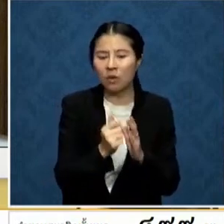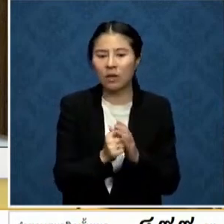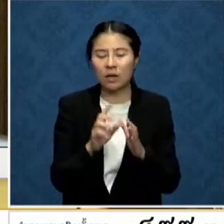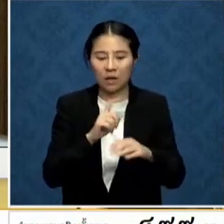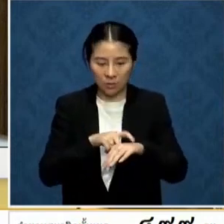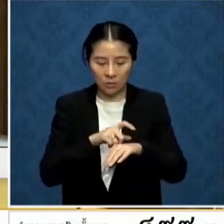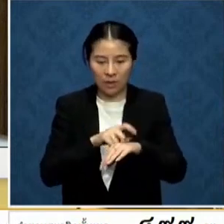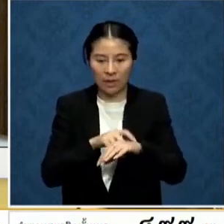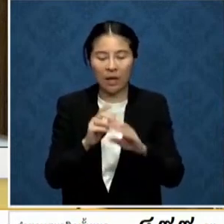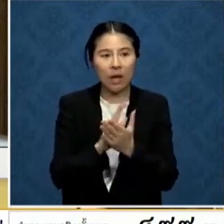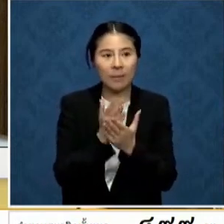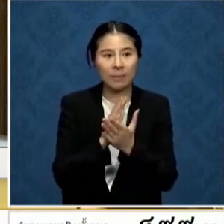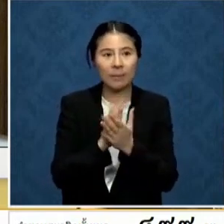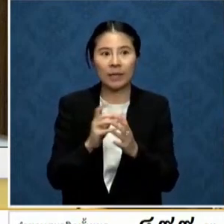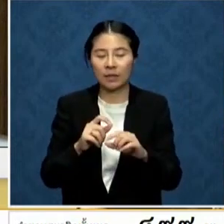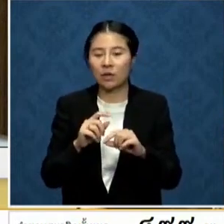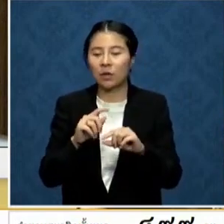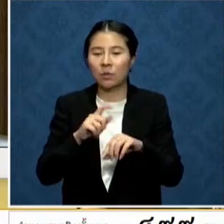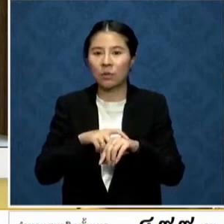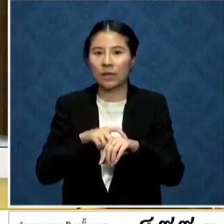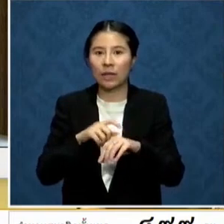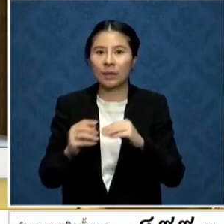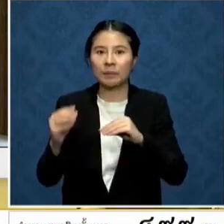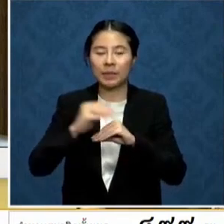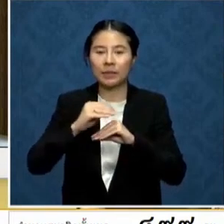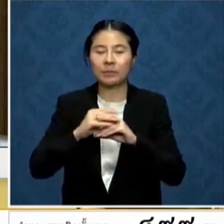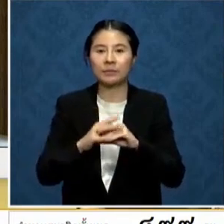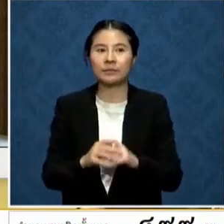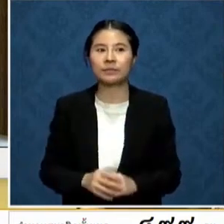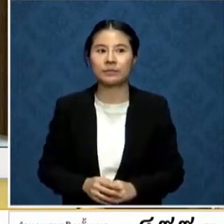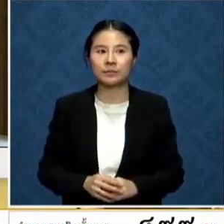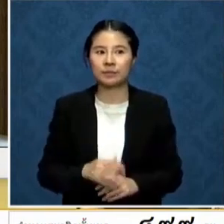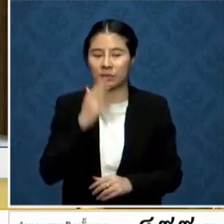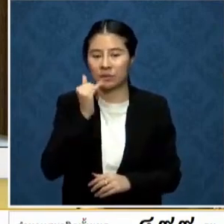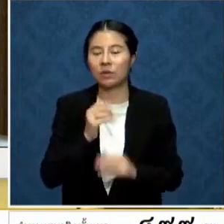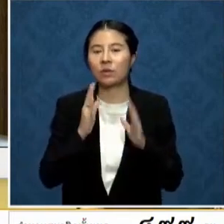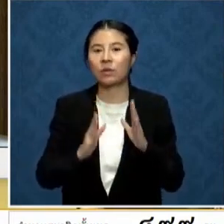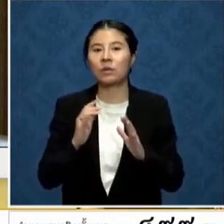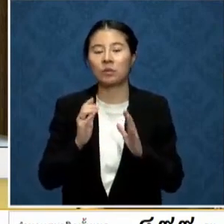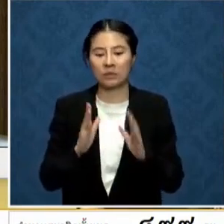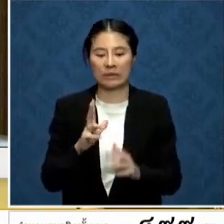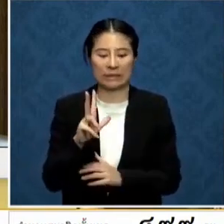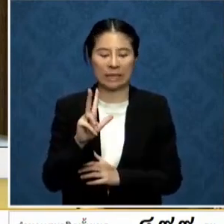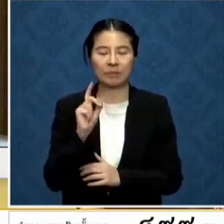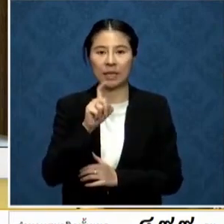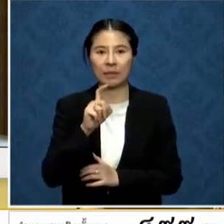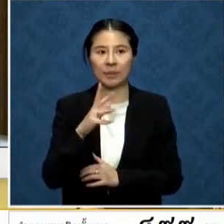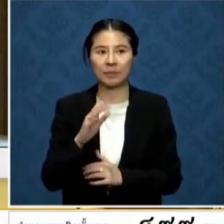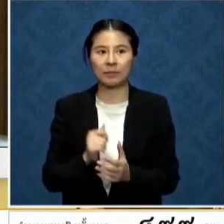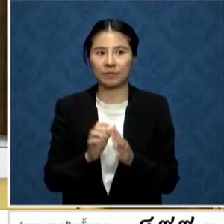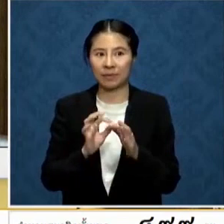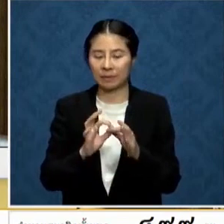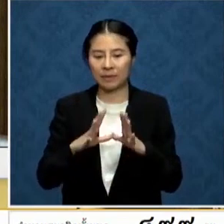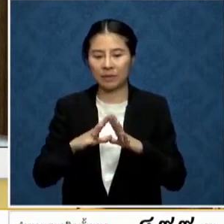คนที่ใช้สิทธิ์นั้นเนี่ยอาจจะได้ระยะเวลามากขึ้นที่เพิ่มขึ้นมาจากการที่คนที่ 3นั้นสละสิทธิ์นะครับดังนั้นก็ไม่ได้เป็นเจตนาในการจะไปเบียดเบียน